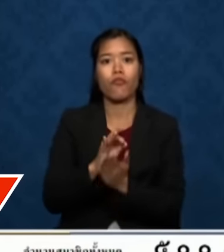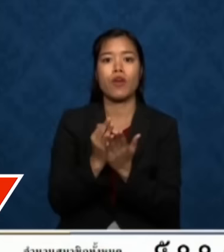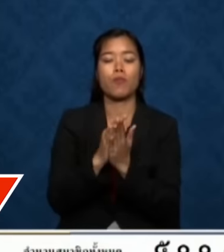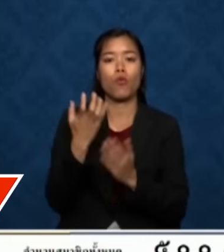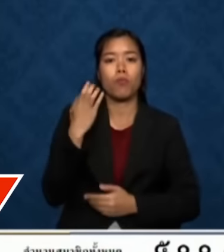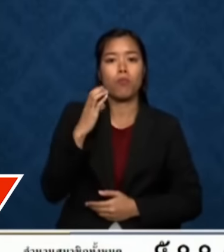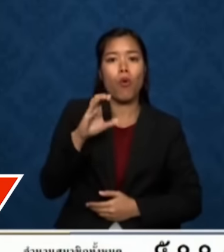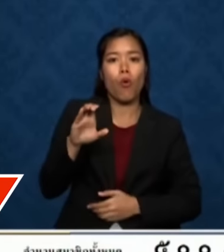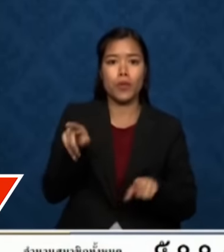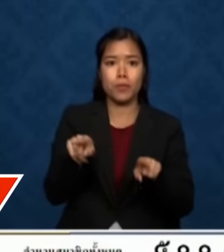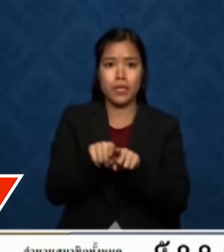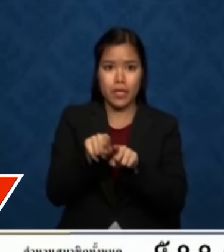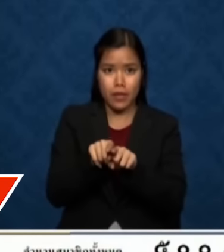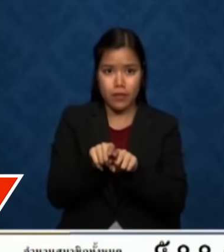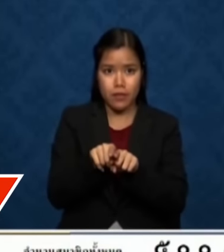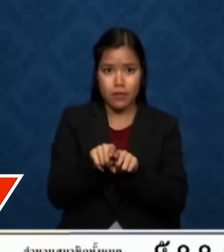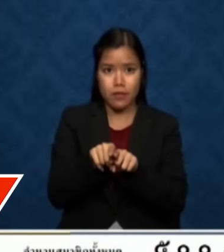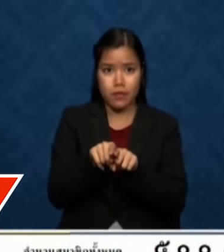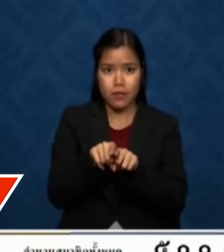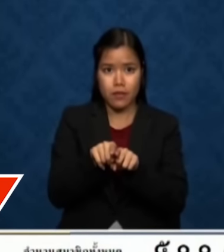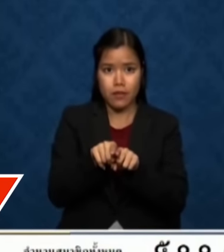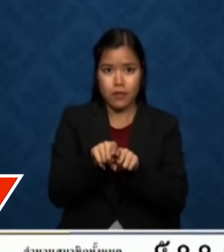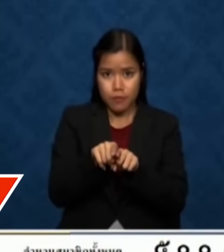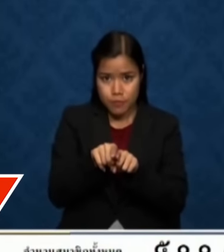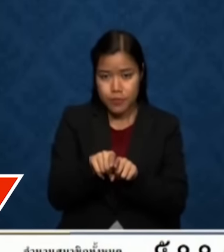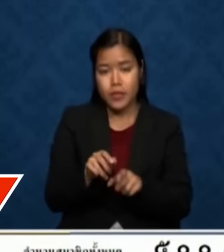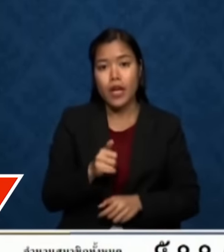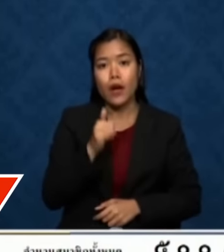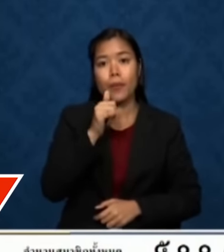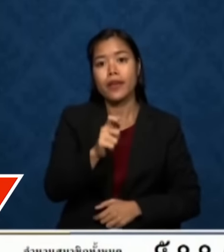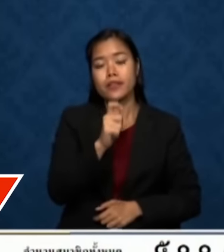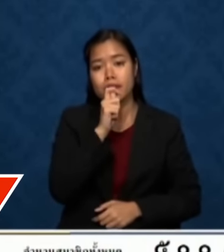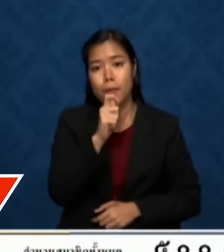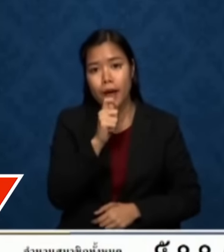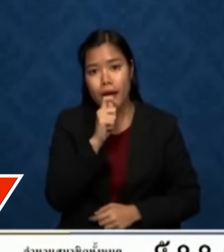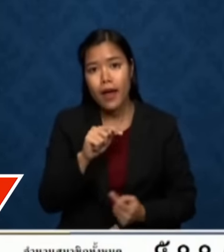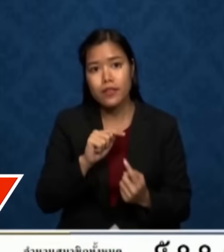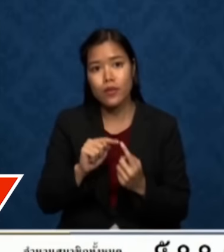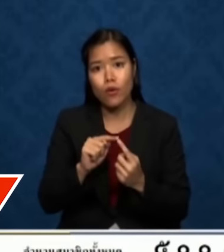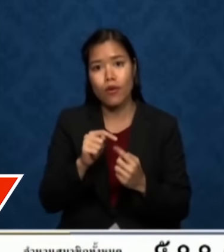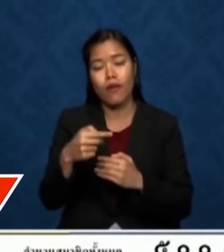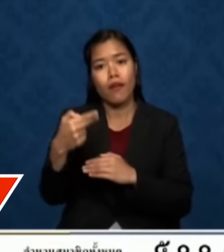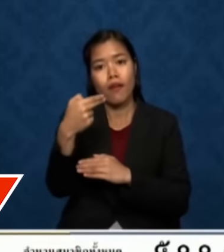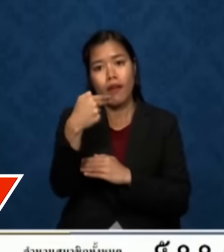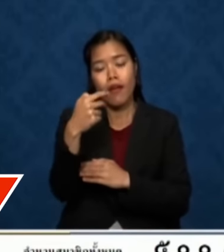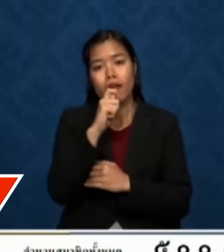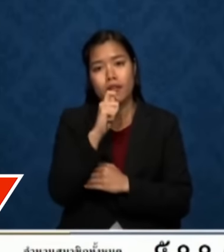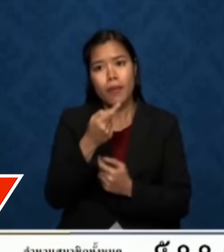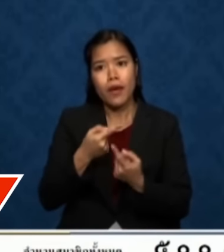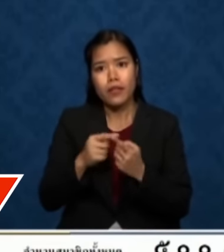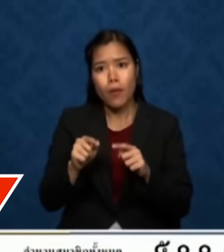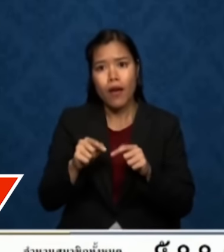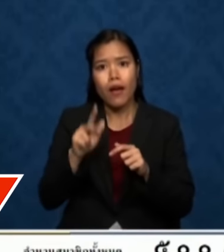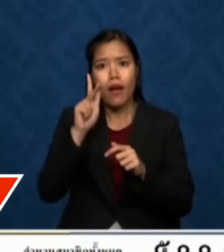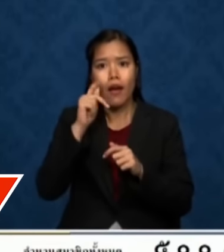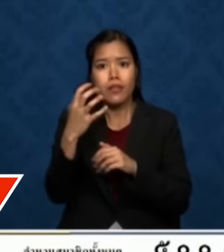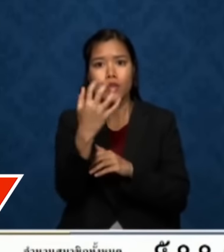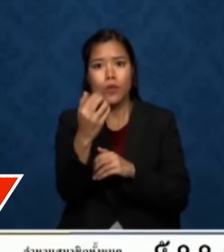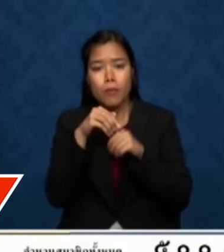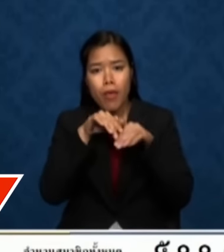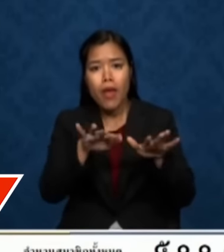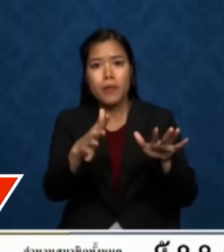ได้มีการไปอัดเทปรายการคุยตามข่าวแต่ปรากฏว่าไม่มีการออกอากาศค่ะในประเด็นทัก